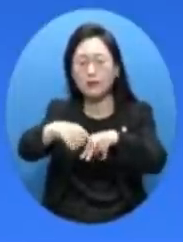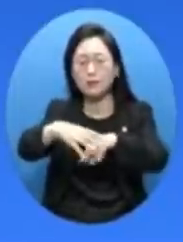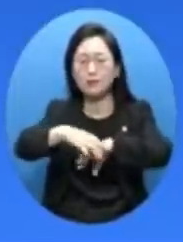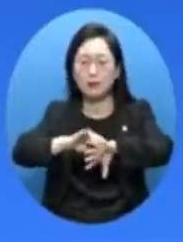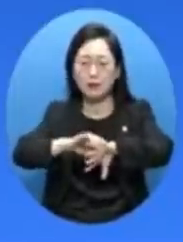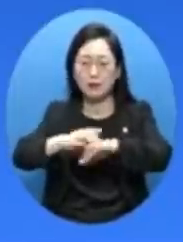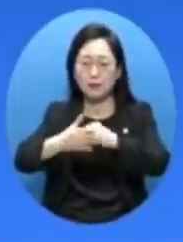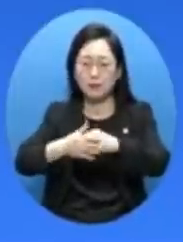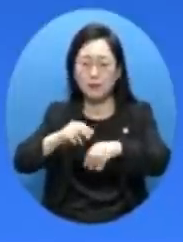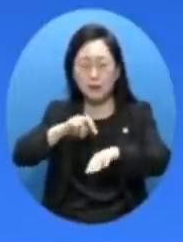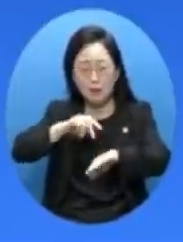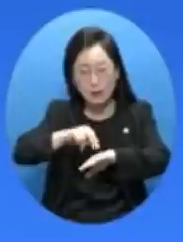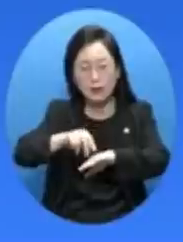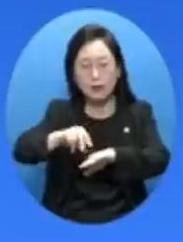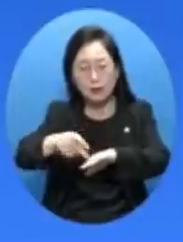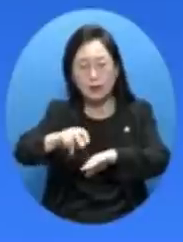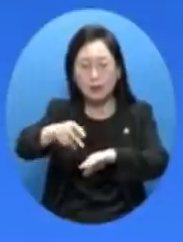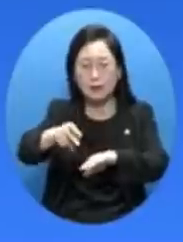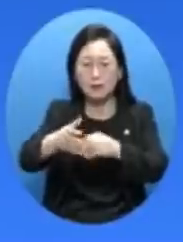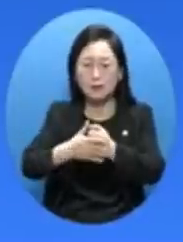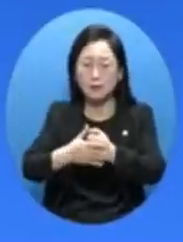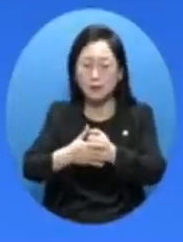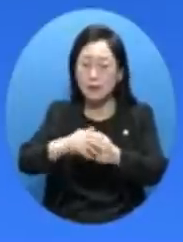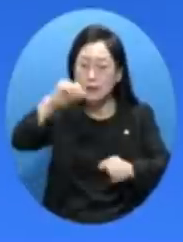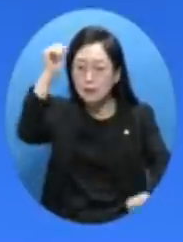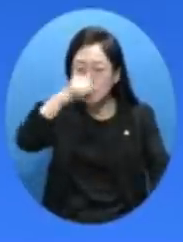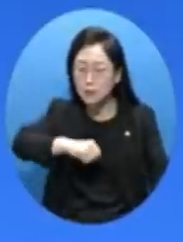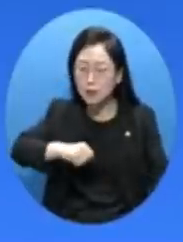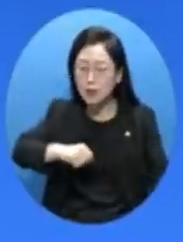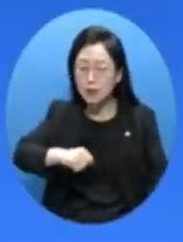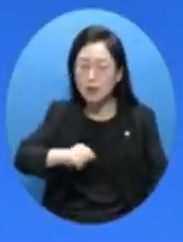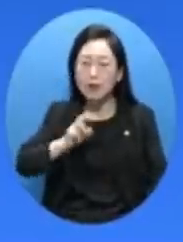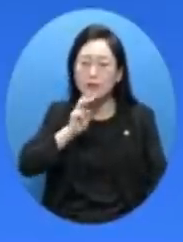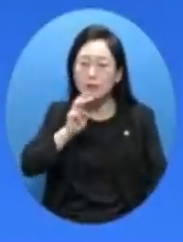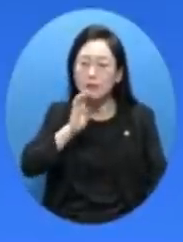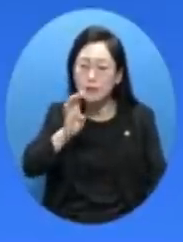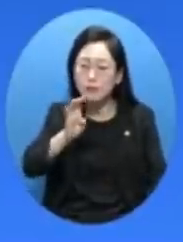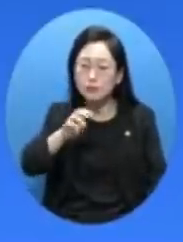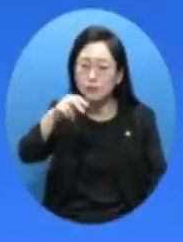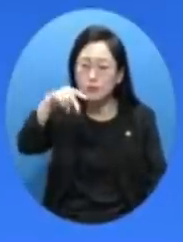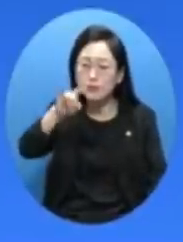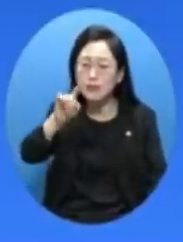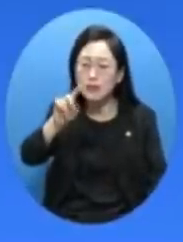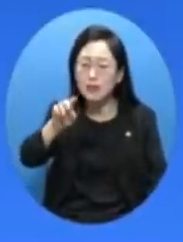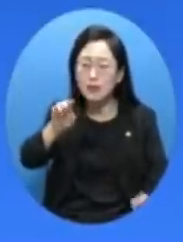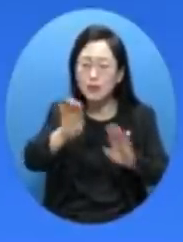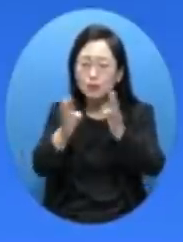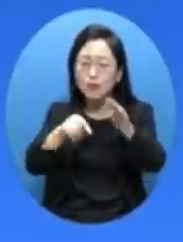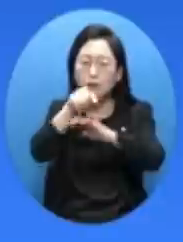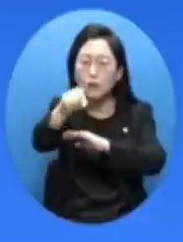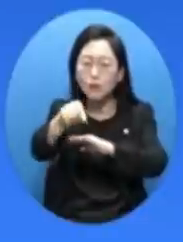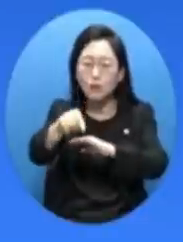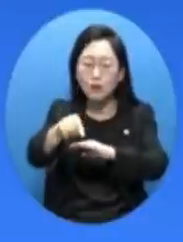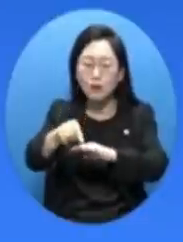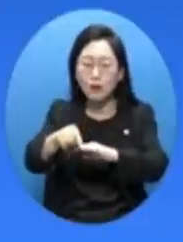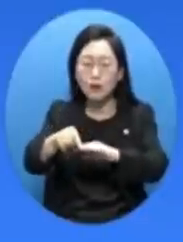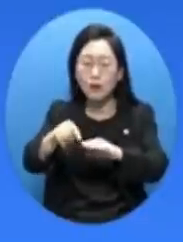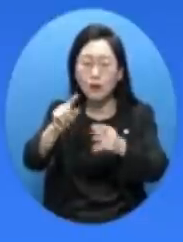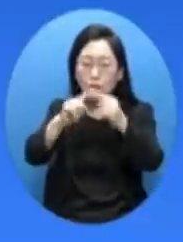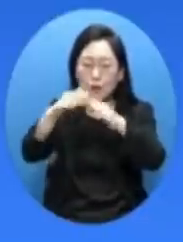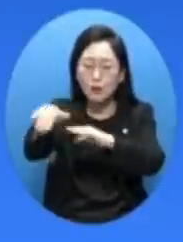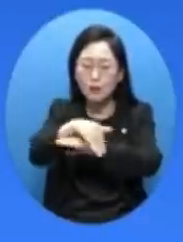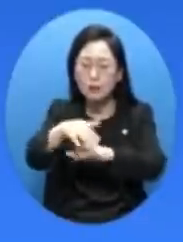아침에 새벽에 세문안교회까지 가려면 30분, 40분을 걸어가셔야 되는데 걸어갈 수가 없으니까 바로 집 앞에